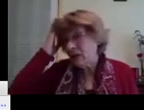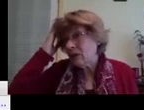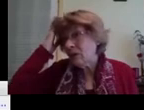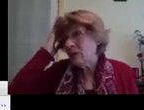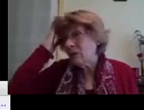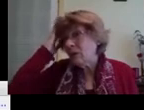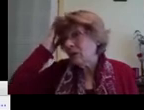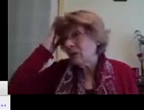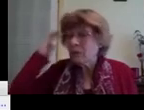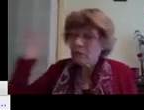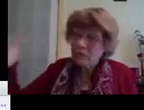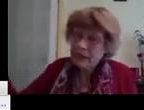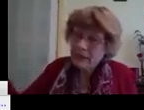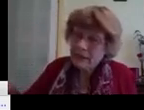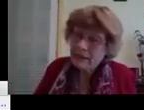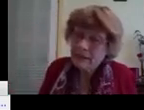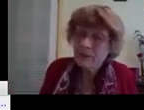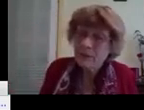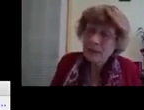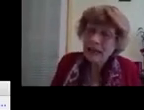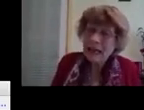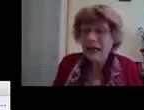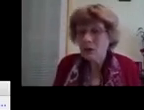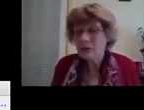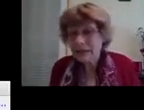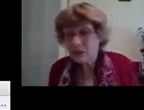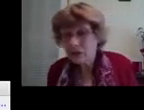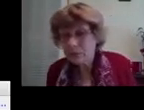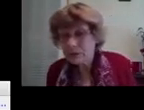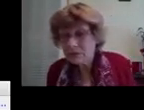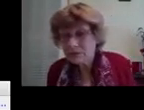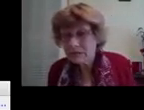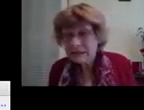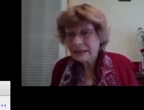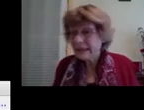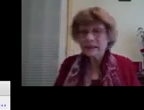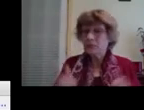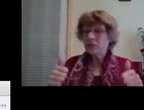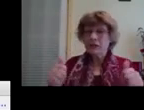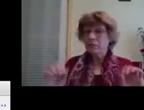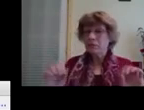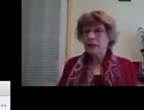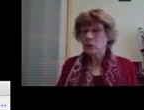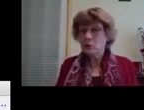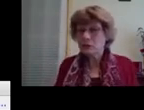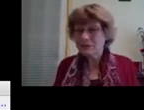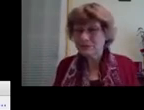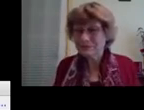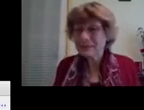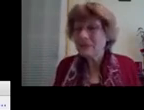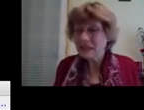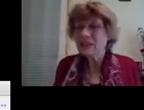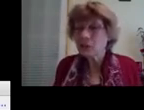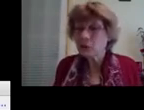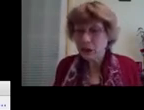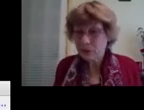WHO ben ik in de AOW gestapt. En dat bevalt me heel goed.